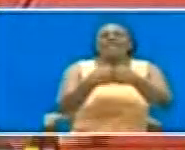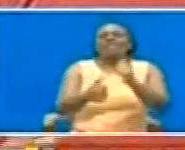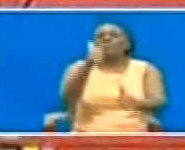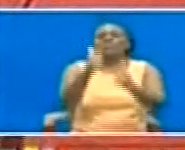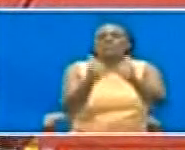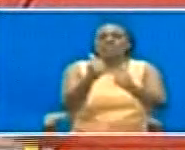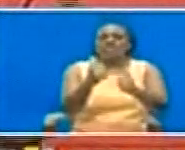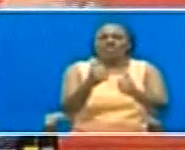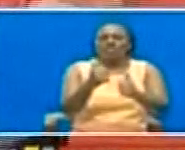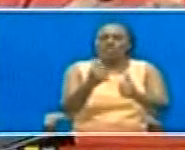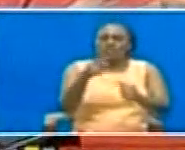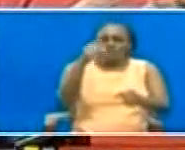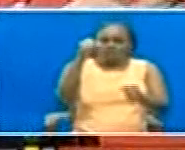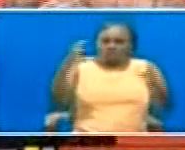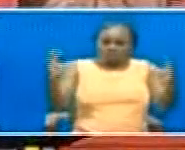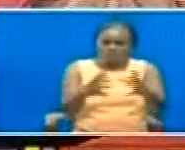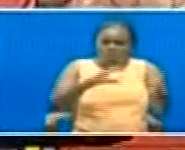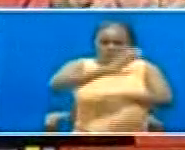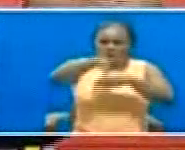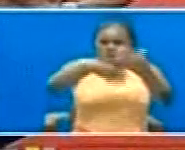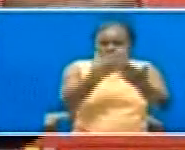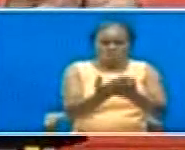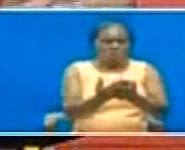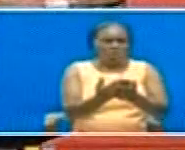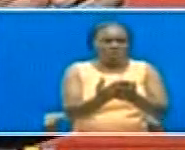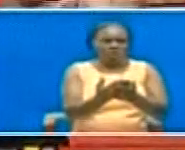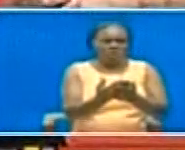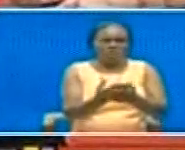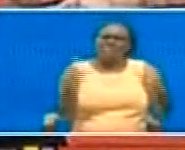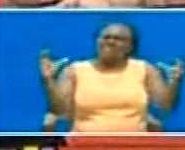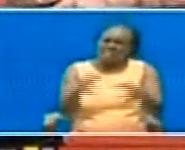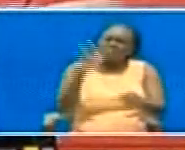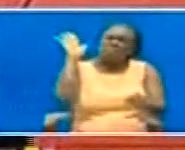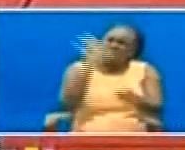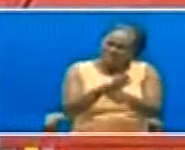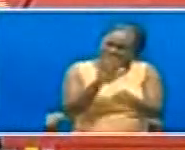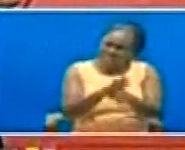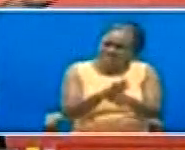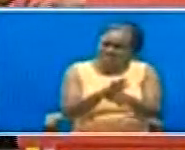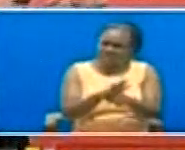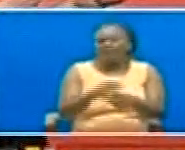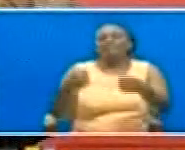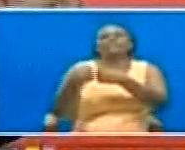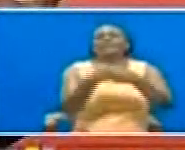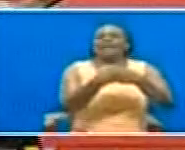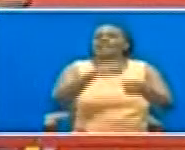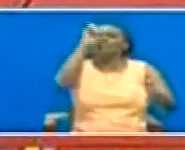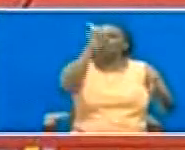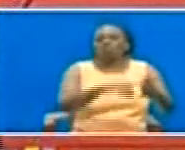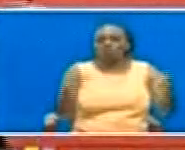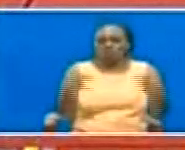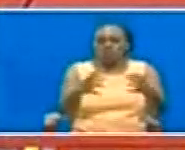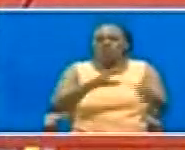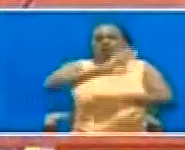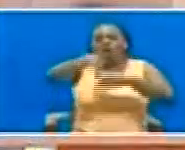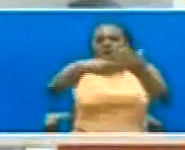kwa wenyeji kuhakikisha kwamba timu zote hizi za vyo, maana yake ni timu nyingi sana za vyo? Je, changamoto zimekuwa zipi kuhakikisha kwamba timu hizi zote zinashiriki